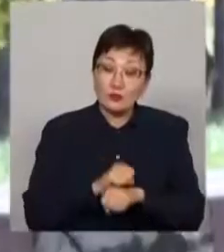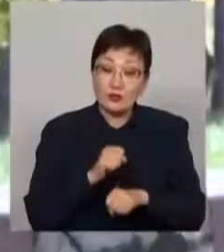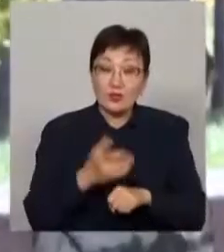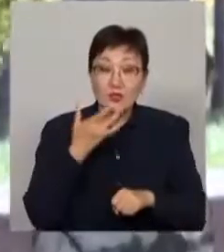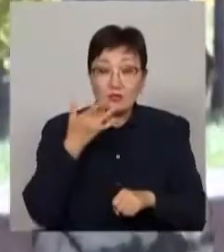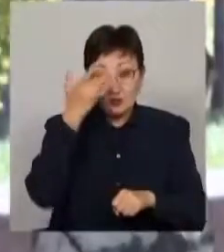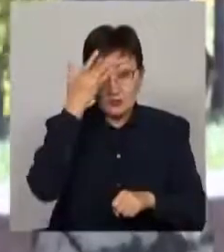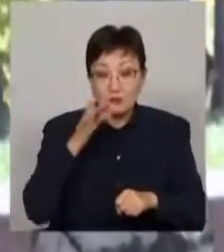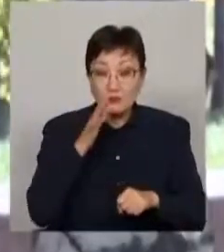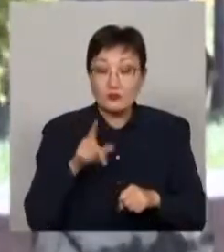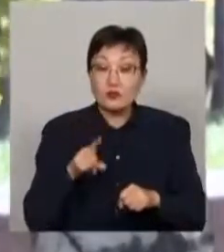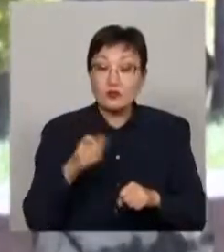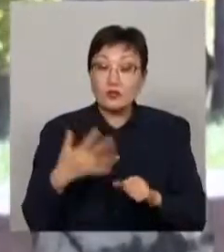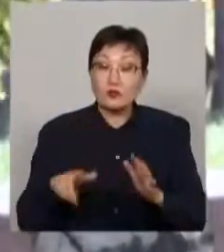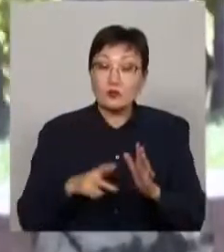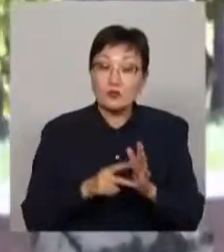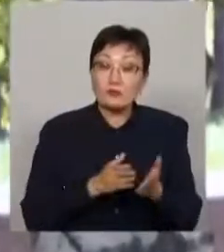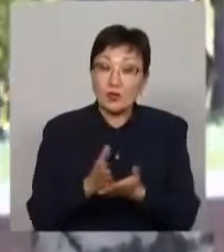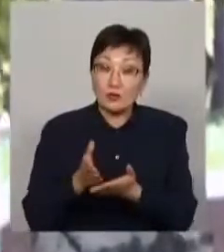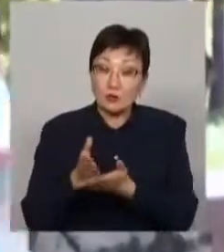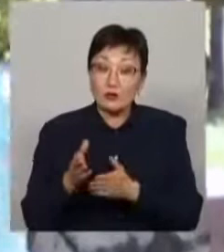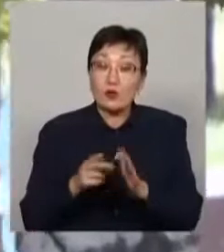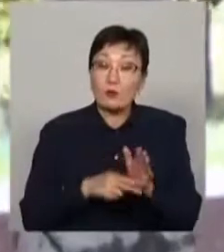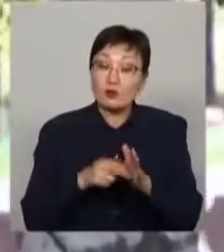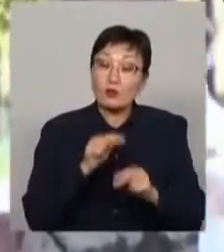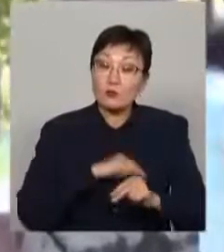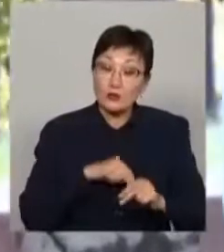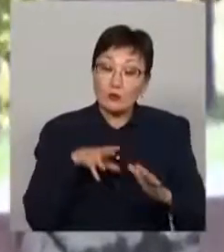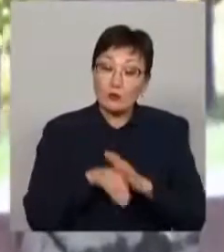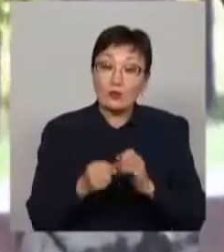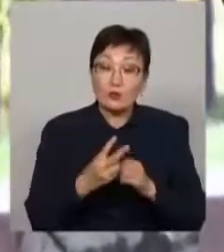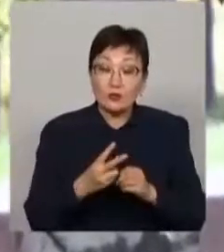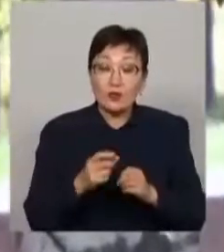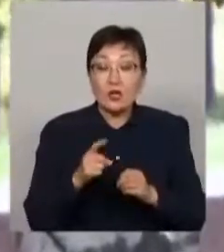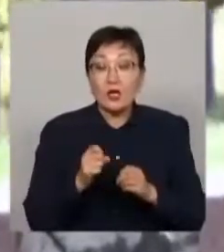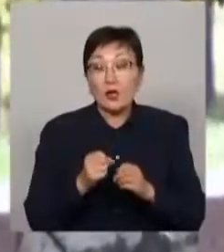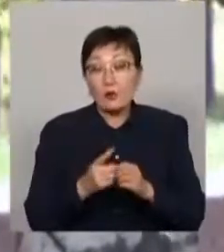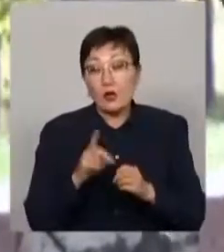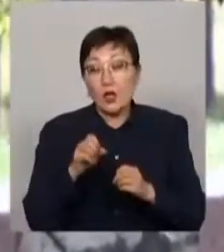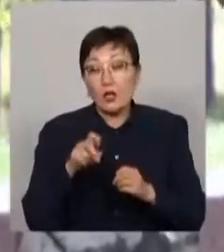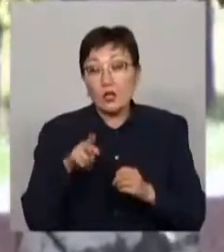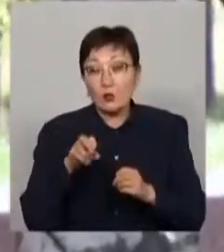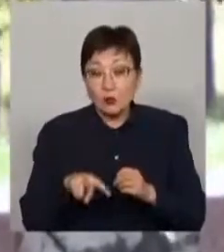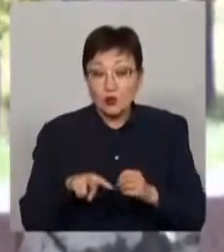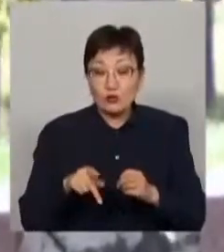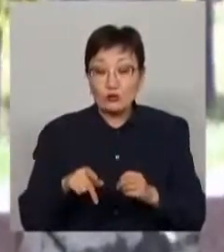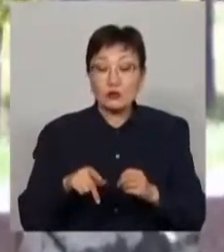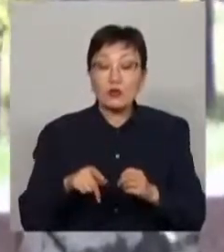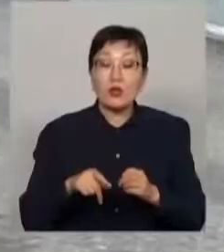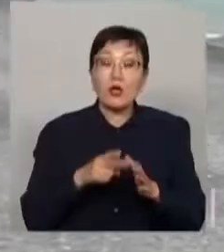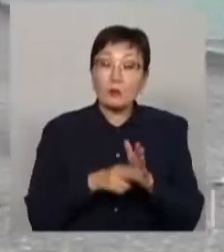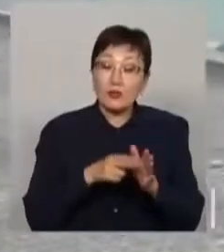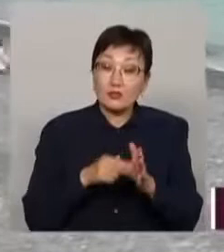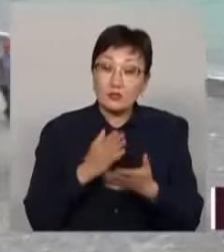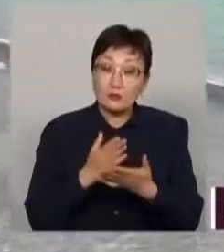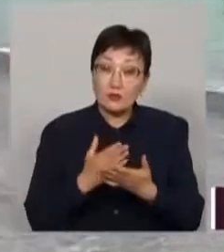158 бағыт бойынша пойыздар қатынап жүр. Оның ішінде 11 әсіресе Алакөл бағытындағы пойыздар бар.